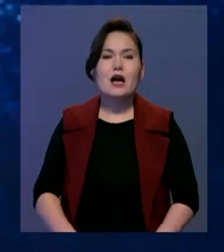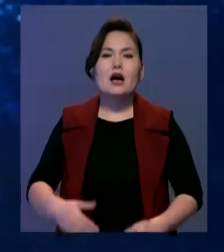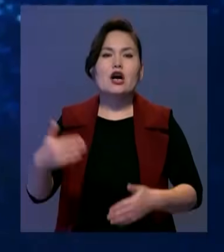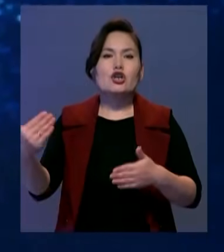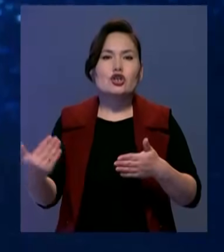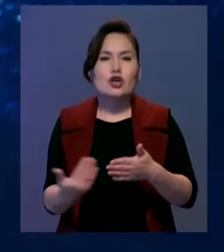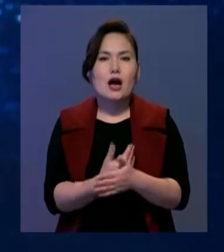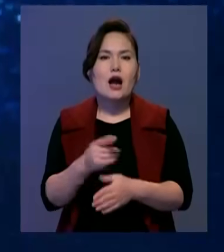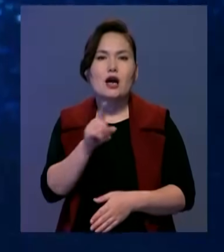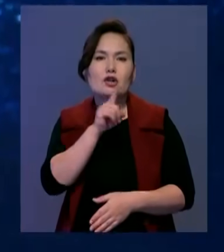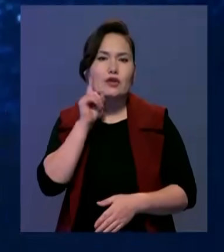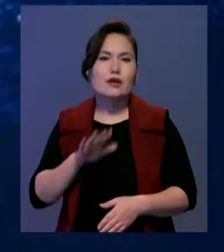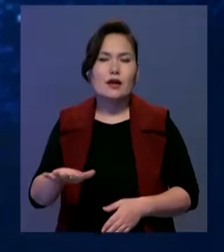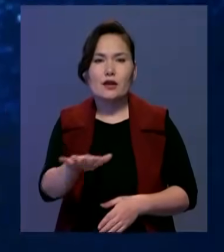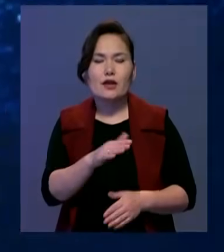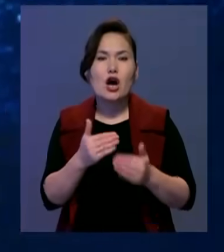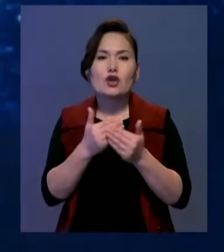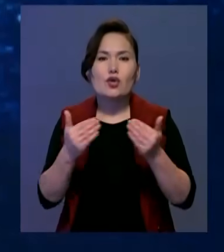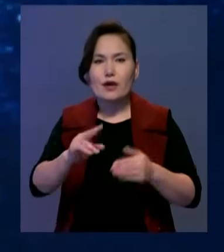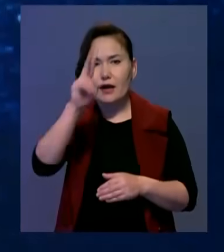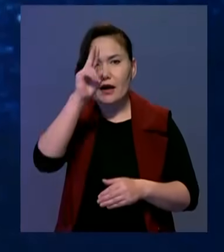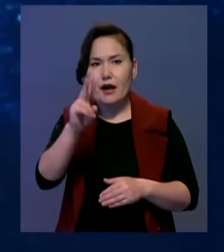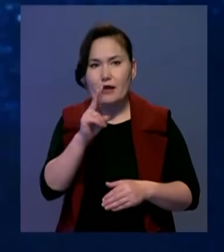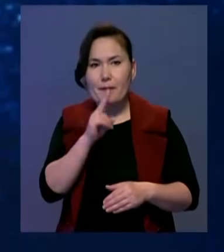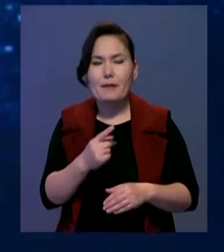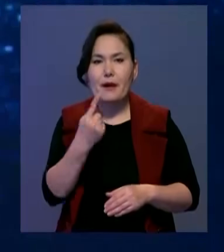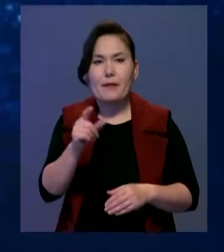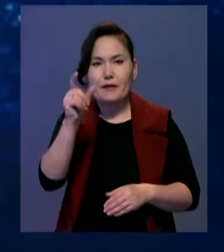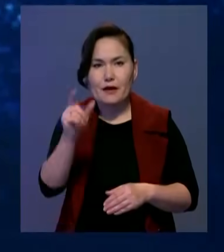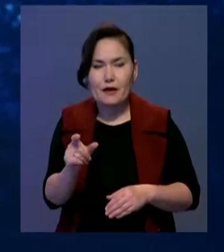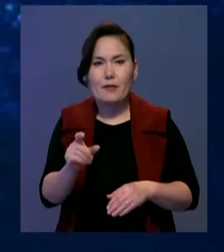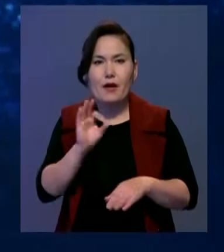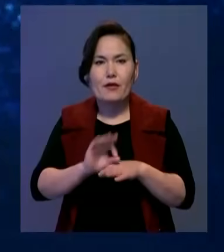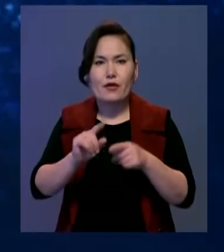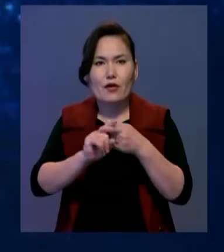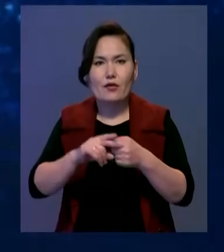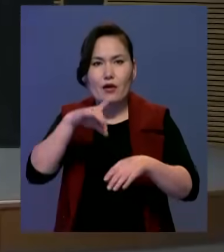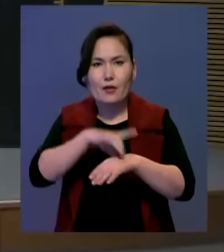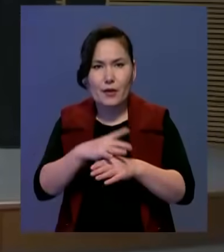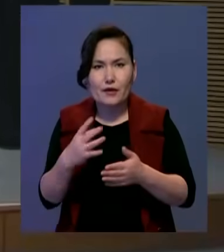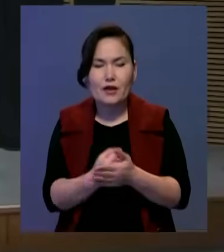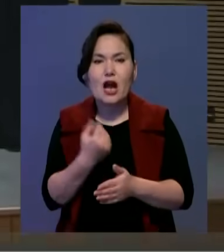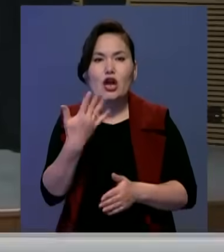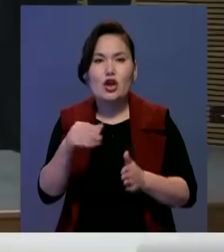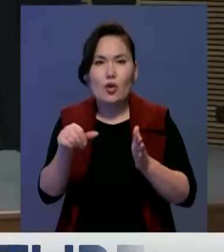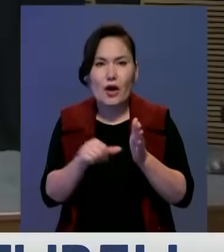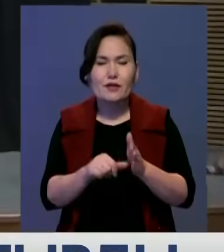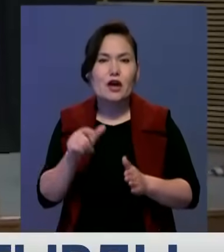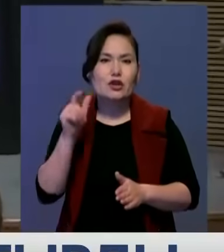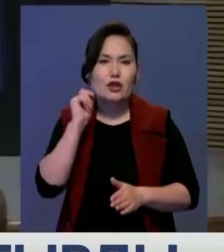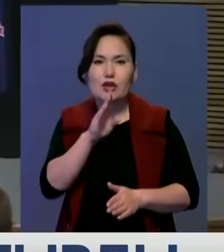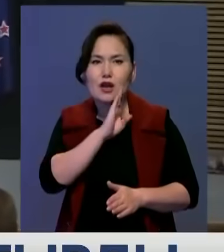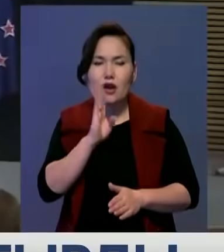Жақын жаңалықтарынан бірер ақпар. Жаңа Зеландияда соңғы 2 айда бір адам ғана COVID-19 жұқтырған. 56 жастағы әйел